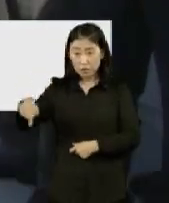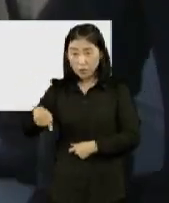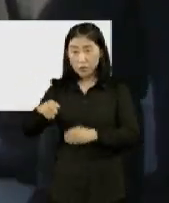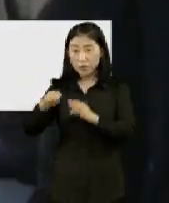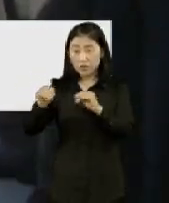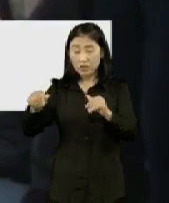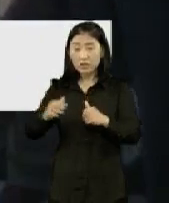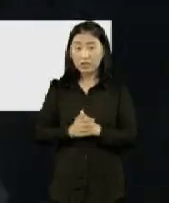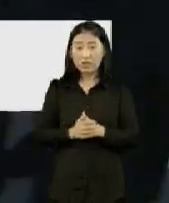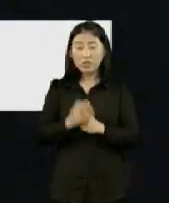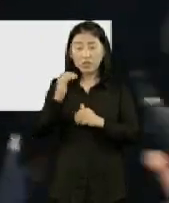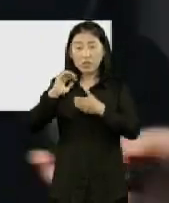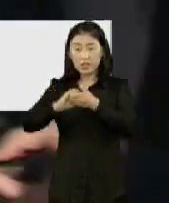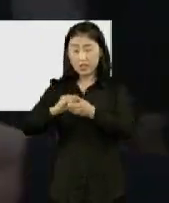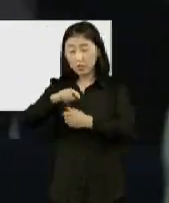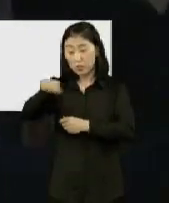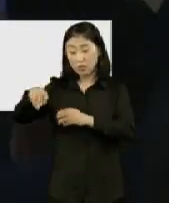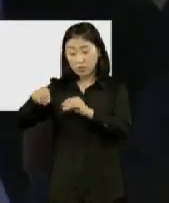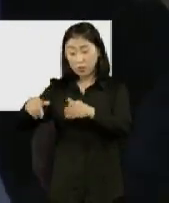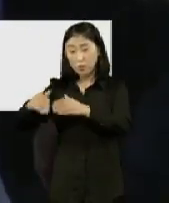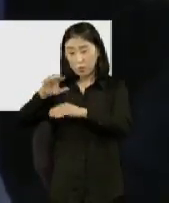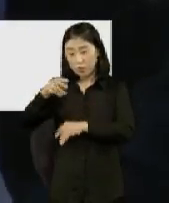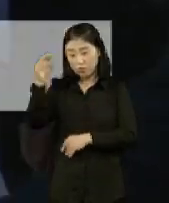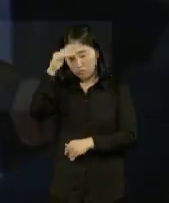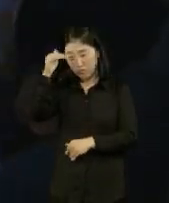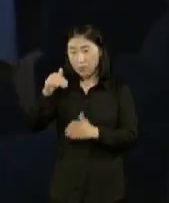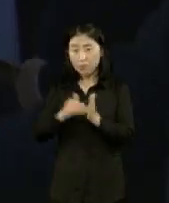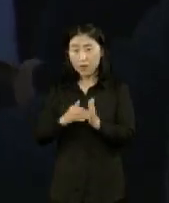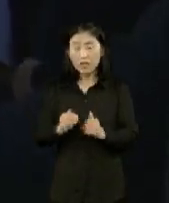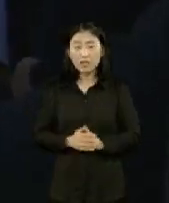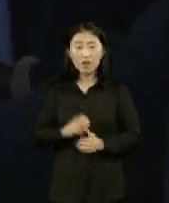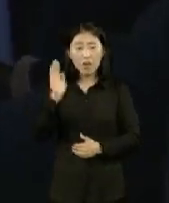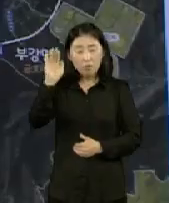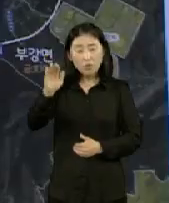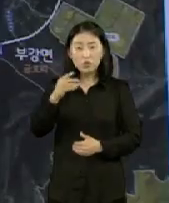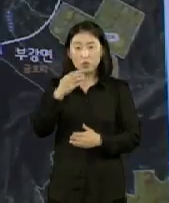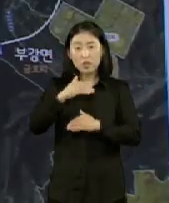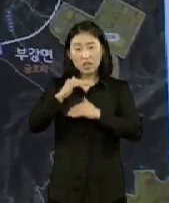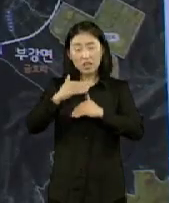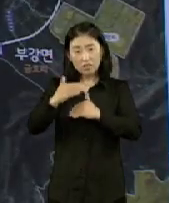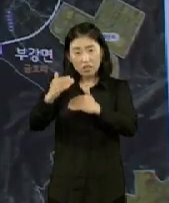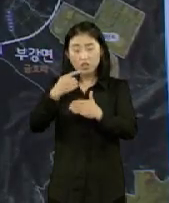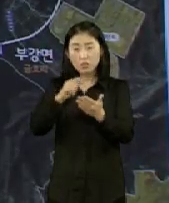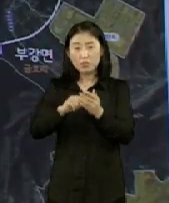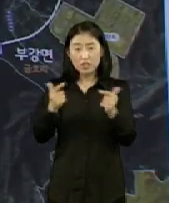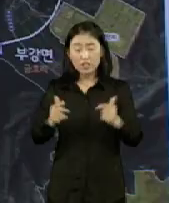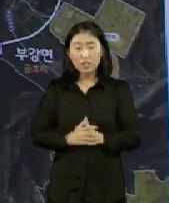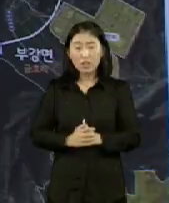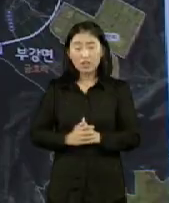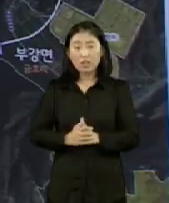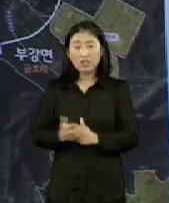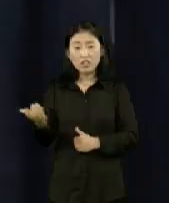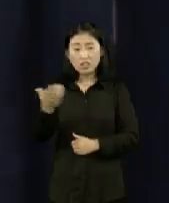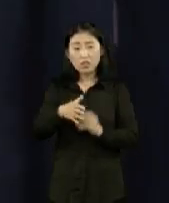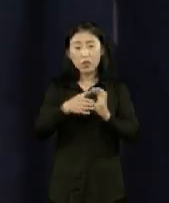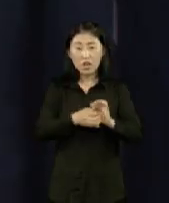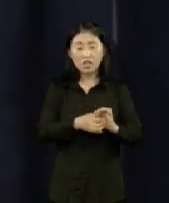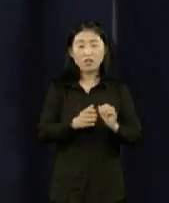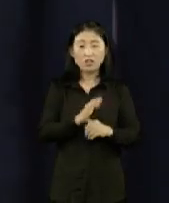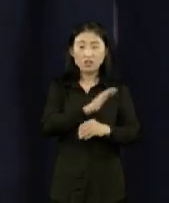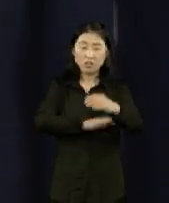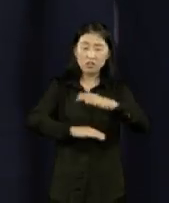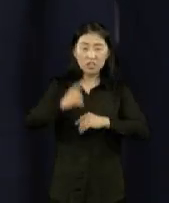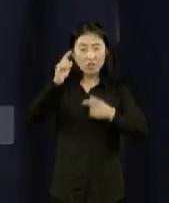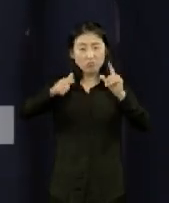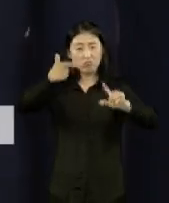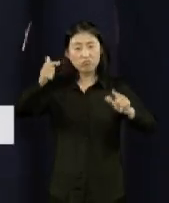후보지와 청와대 부지도 둘러봤습니다. 하지만 아직 갈 길은 멉니다. 국회와 청와대 이전을 놓고 여당 내에서도